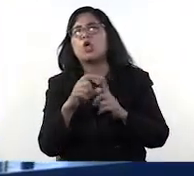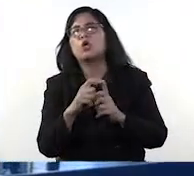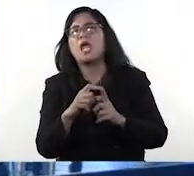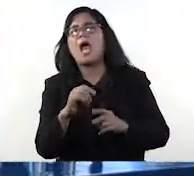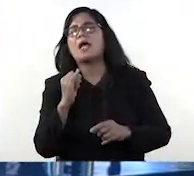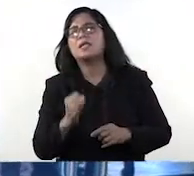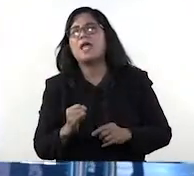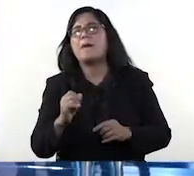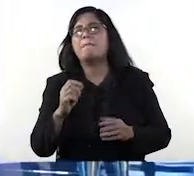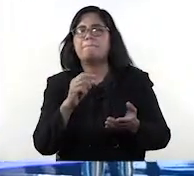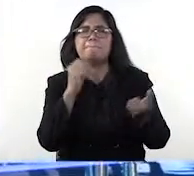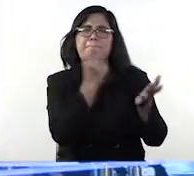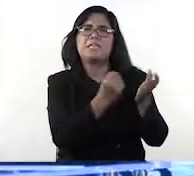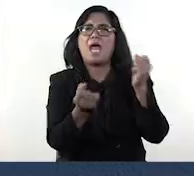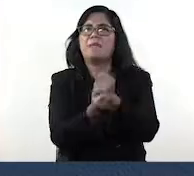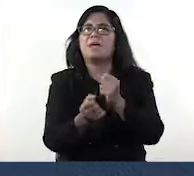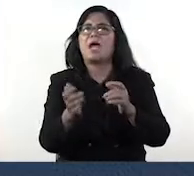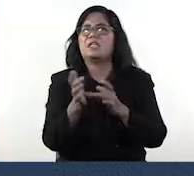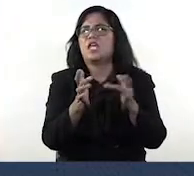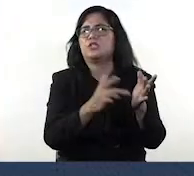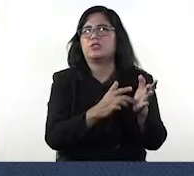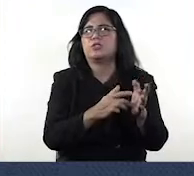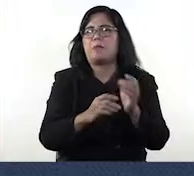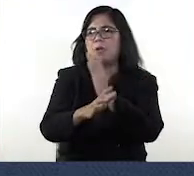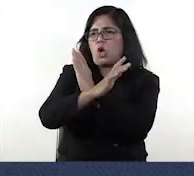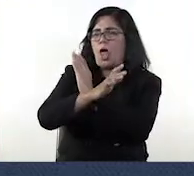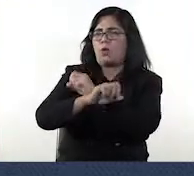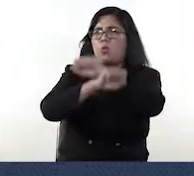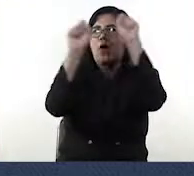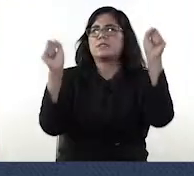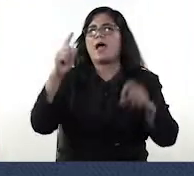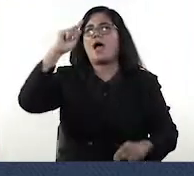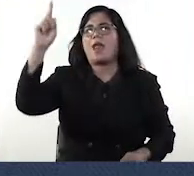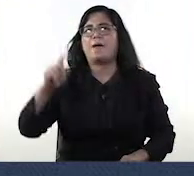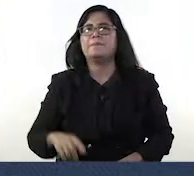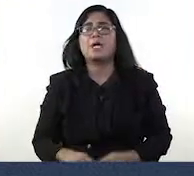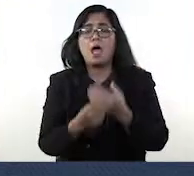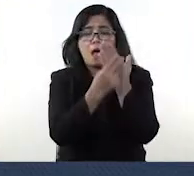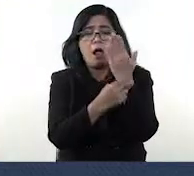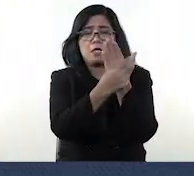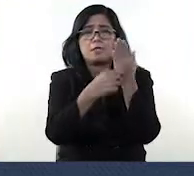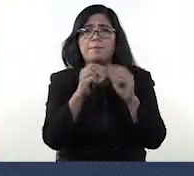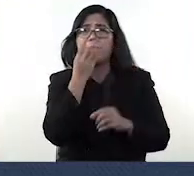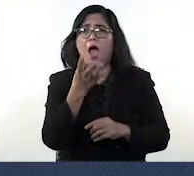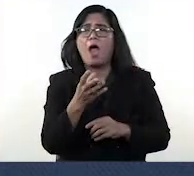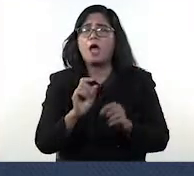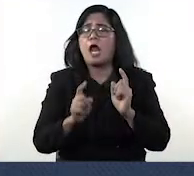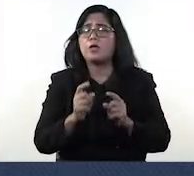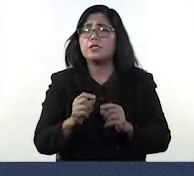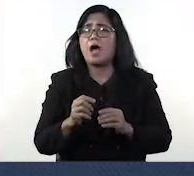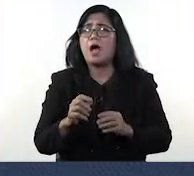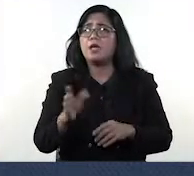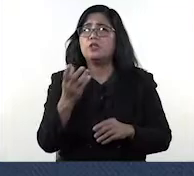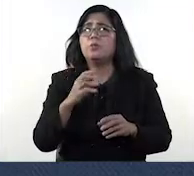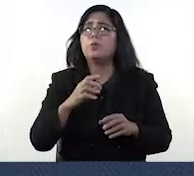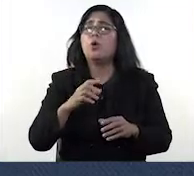akhirnya menyalibkan Yesus dan menolak kuasa Allah makanya Alkitab kita jikalau kita hidup oleh roh Baiklah hidup kita